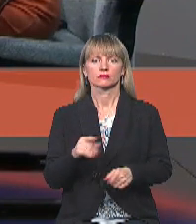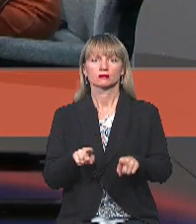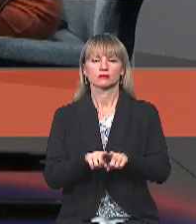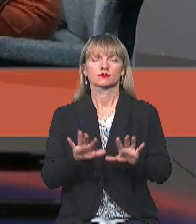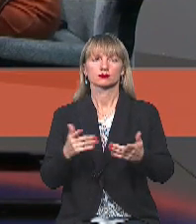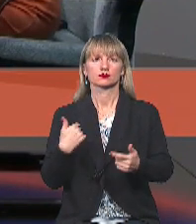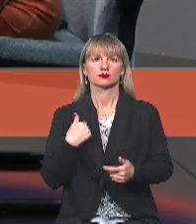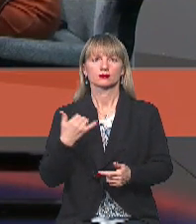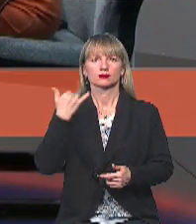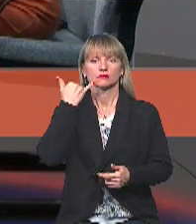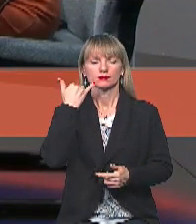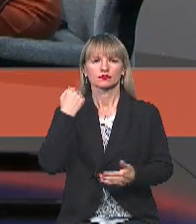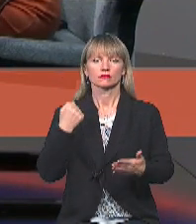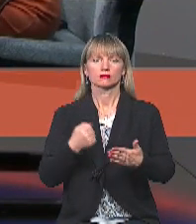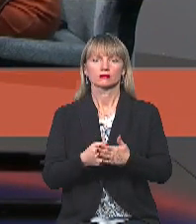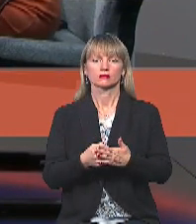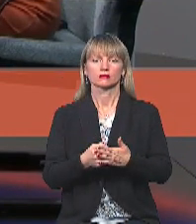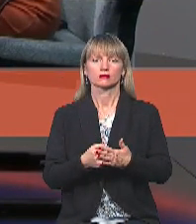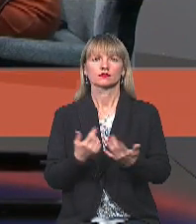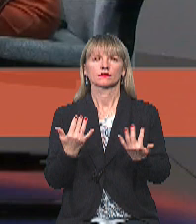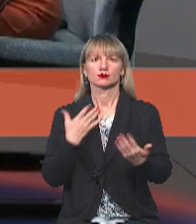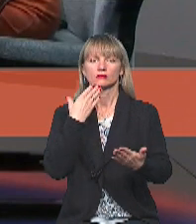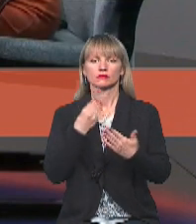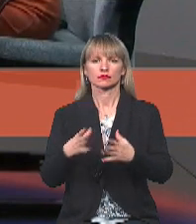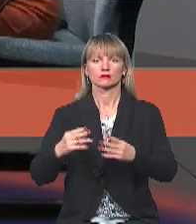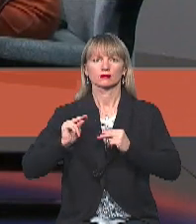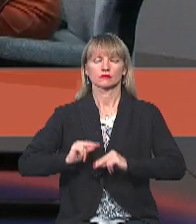сталося, що я подзвонила до кількох своїх колег, вони